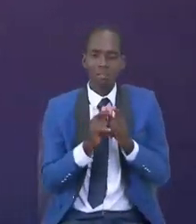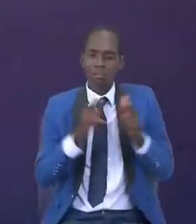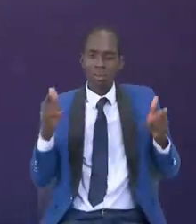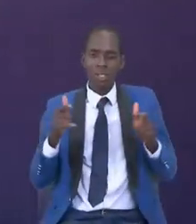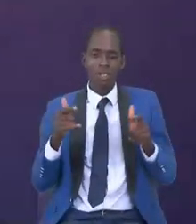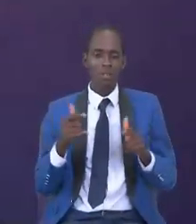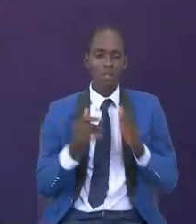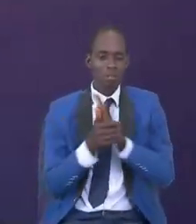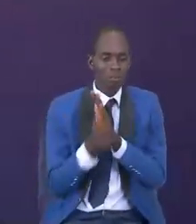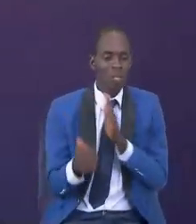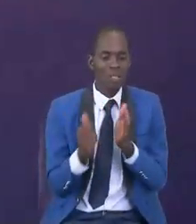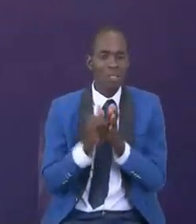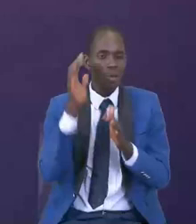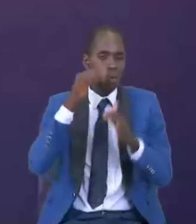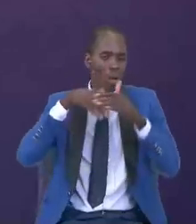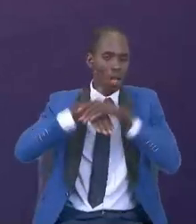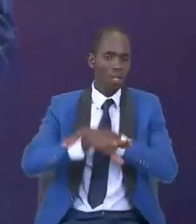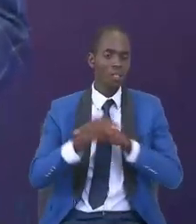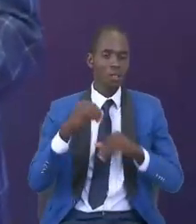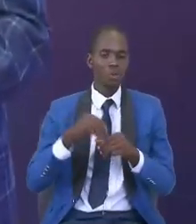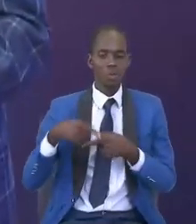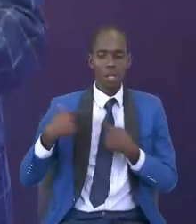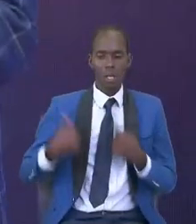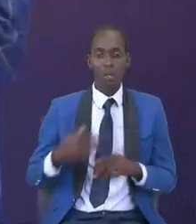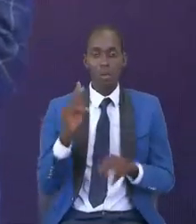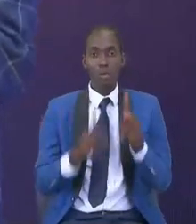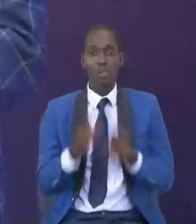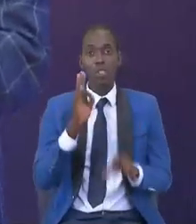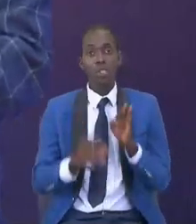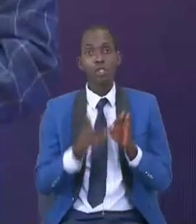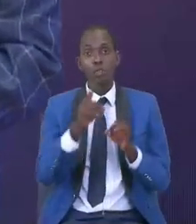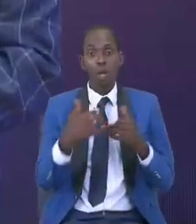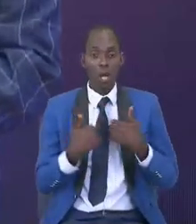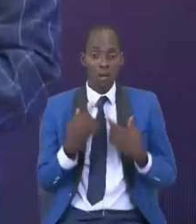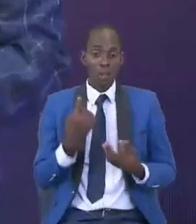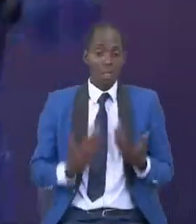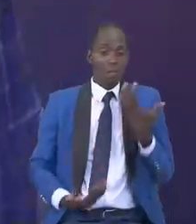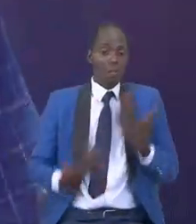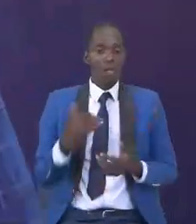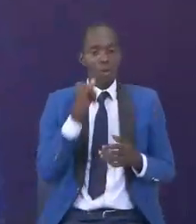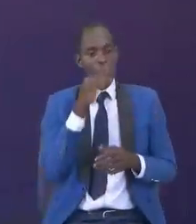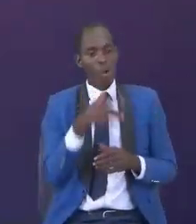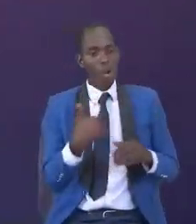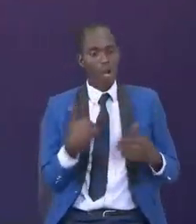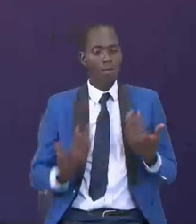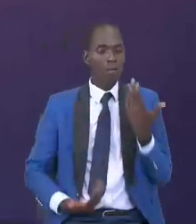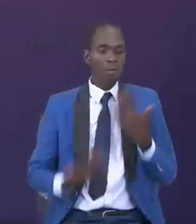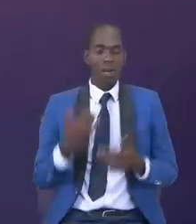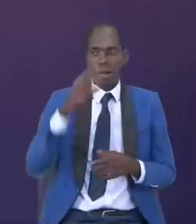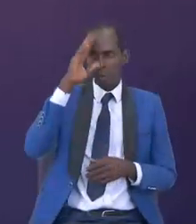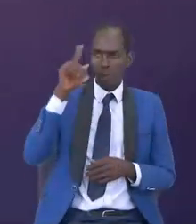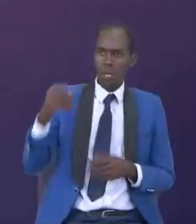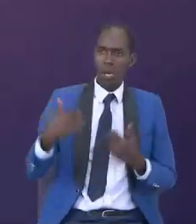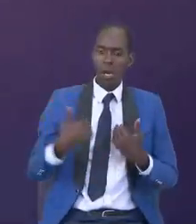les mêmes aptitudes de pénétration pour atteindre les cœurs des gens. Si toi tu as le feu que j'ai, si tu as le feu qu'elle a,